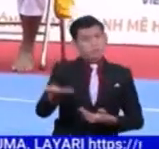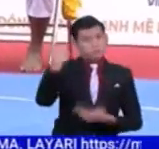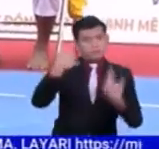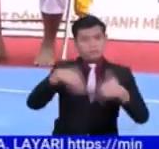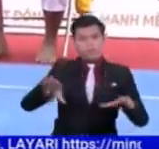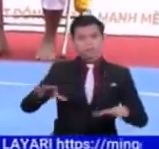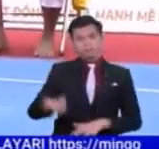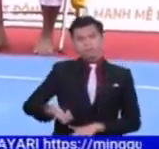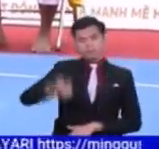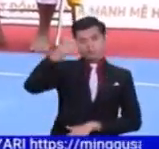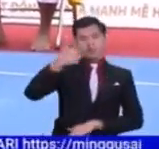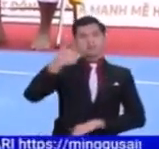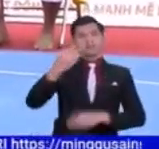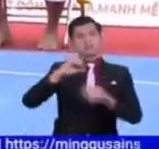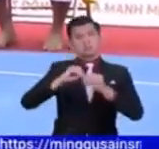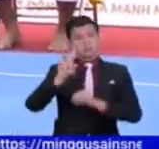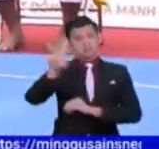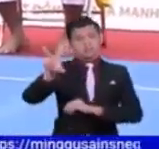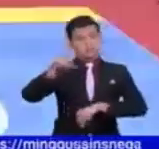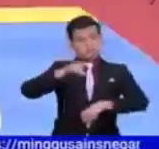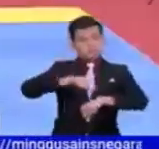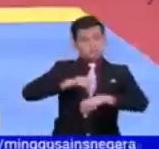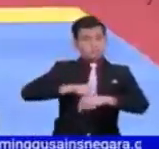2019 di Manila